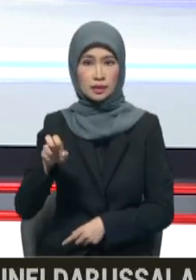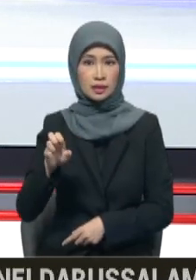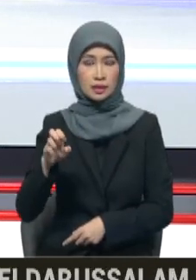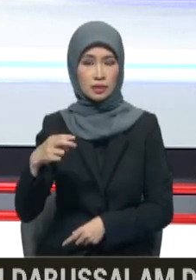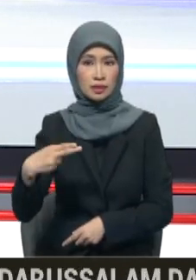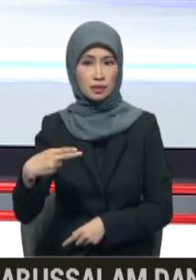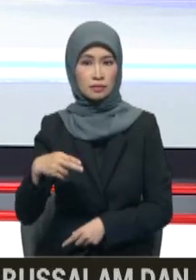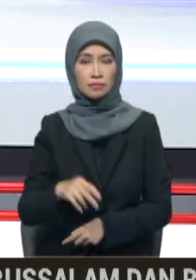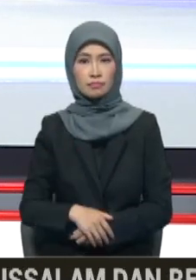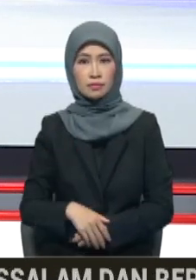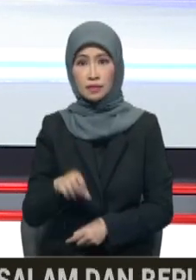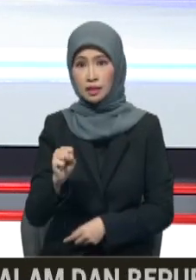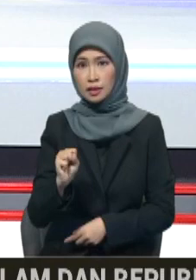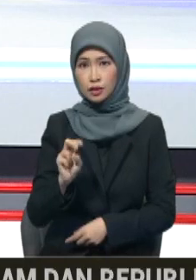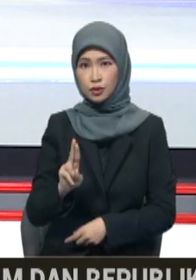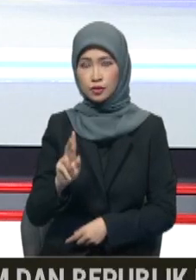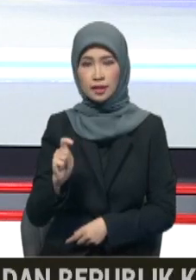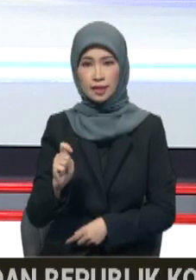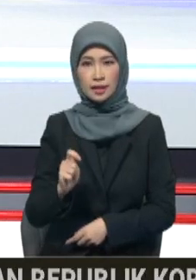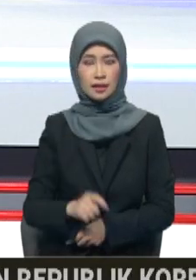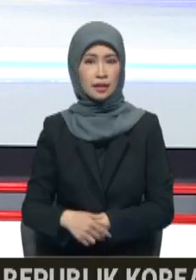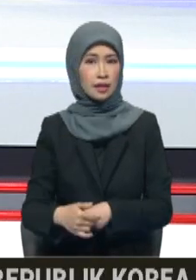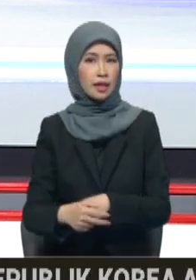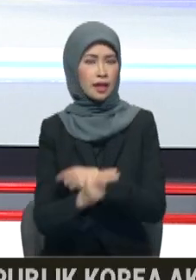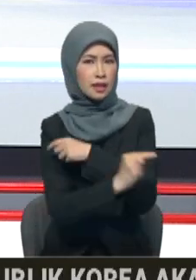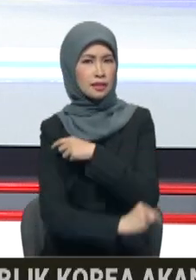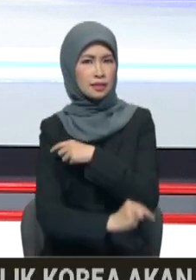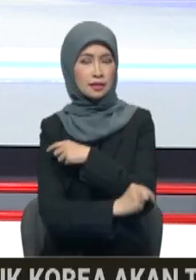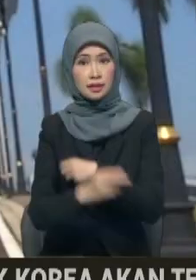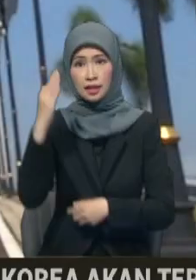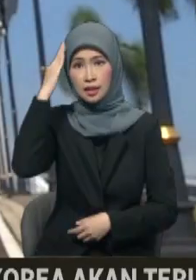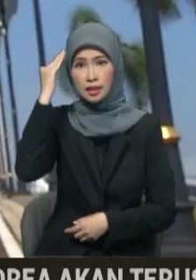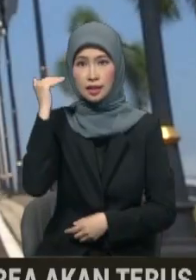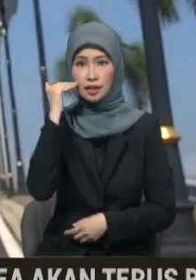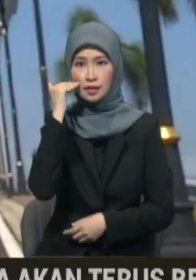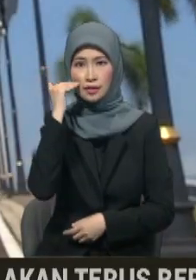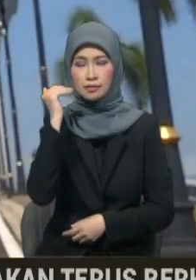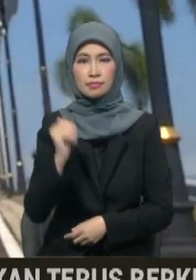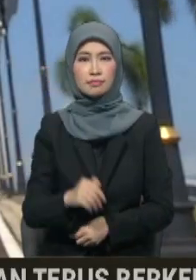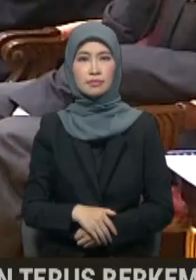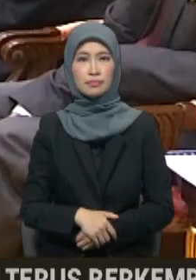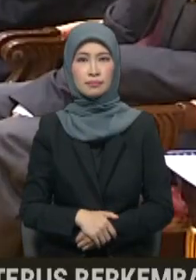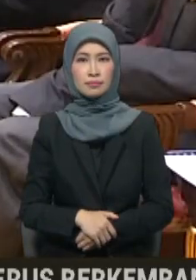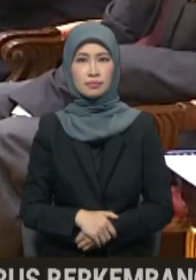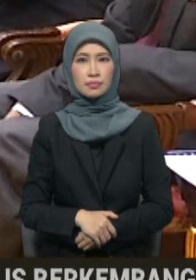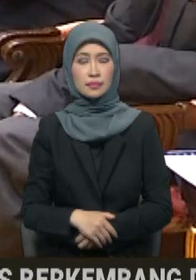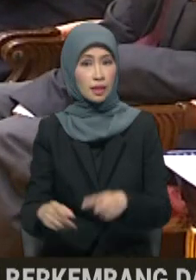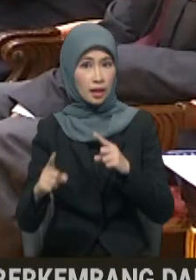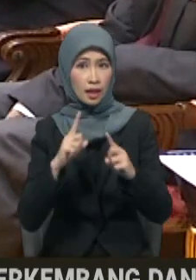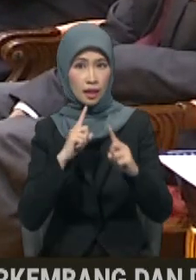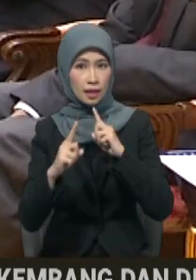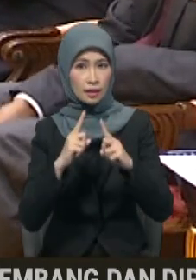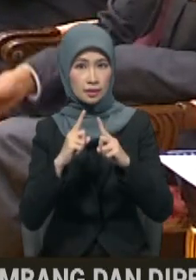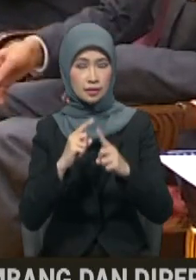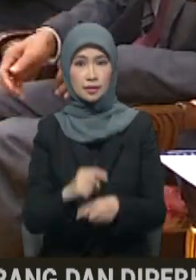Setia usaha Agung sekretariat perhimpunan Kebangsaan Republik Korea juga dibincangkan kerjasama